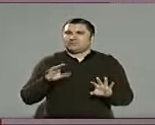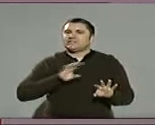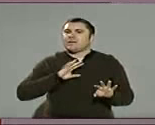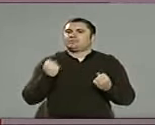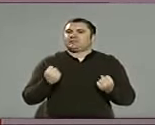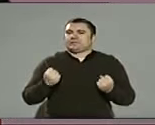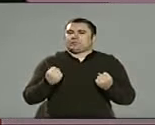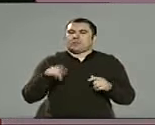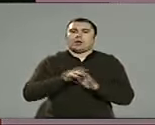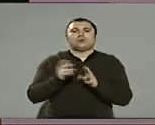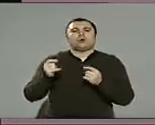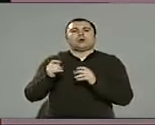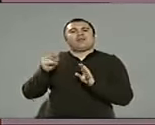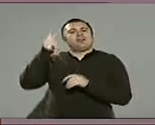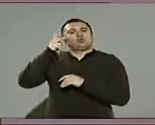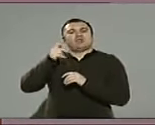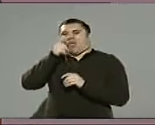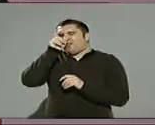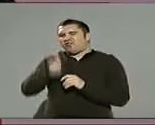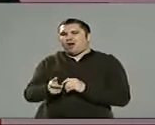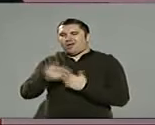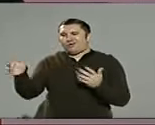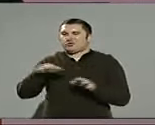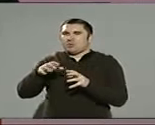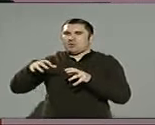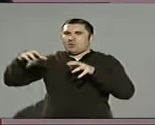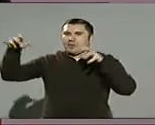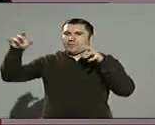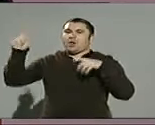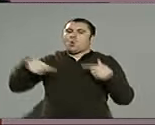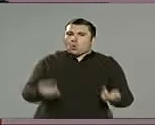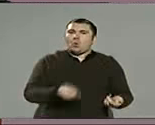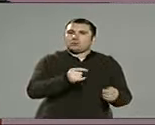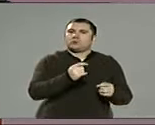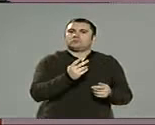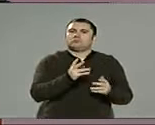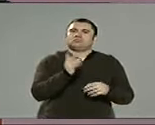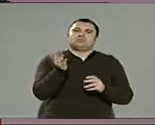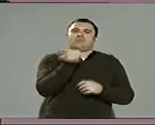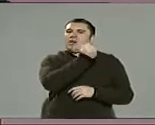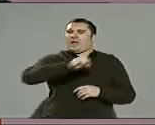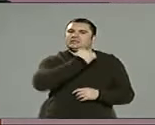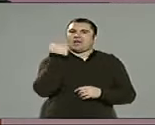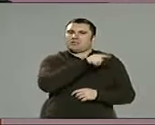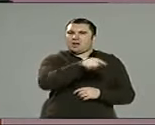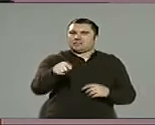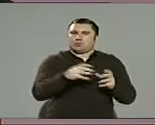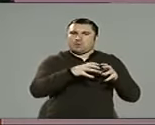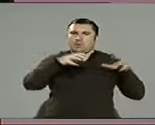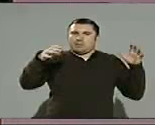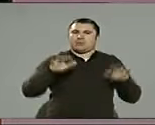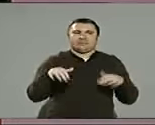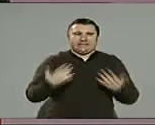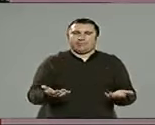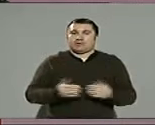der Zunahme sozialer Verwahrlosung in unseren Gemeinden und Städten und dem Anwachsen von Rechtsradikalismus. Ja, die